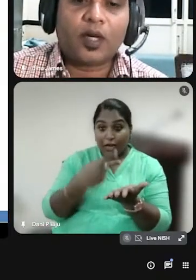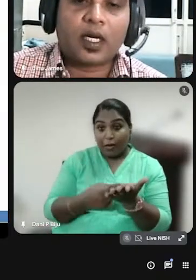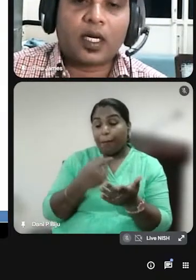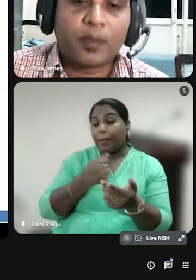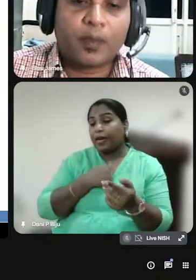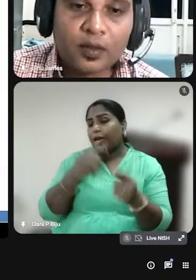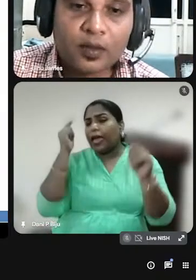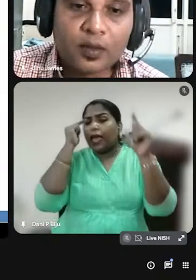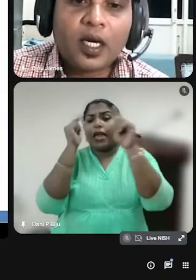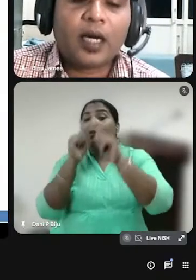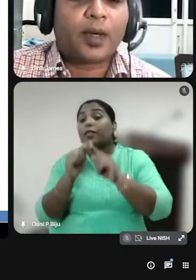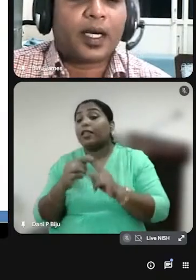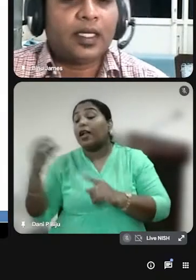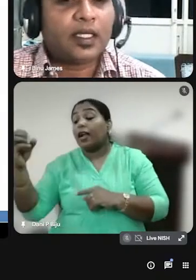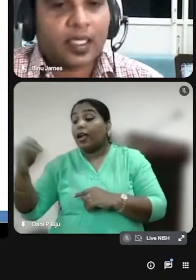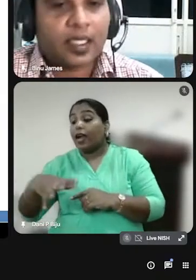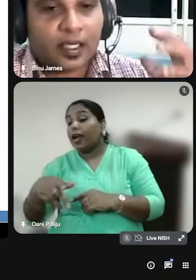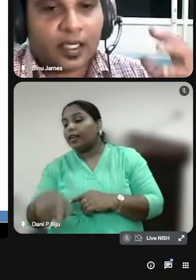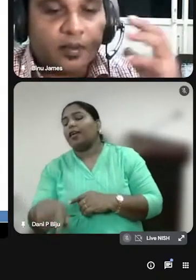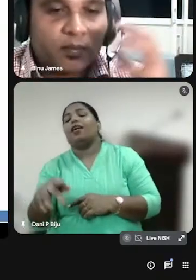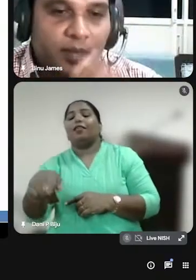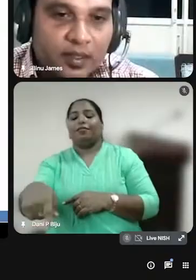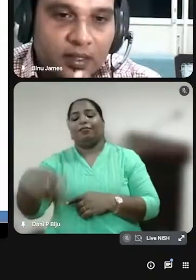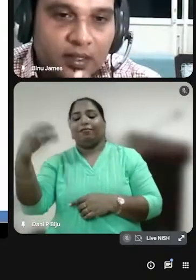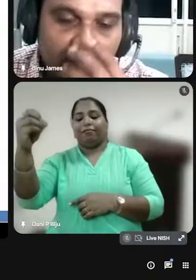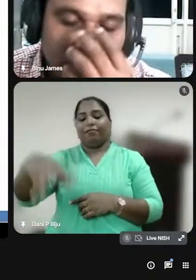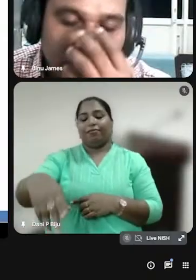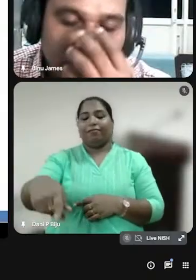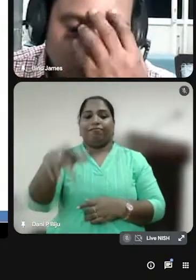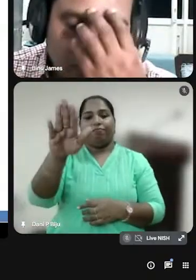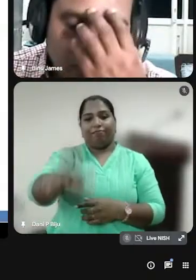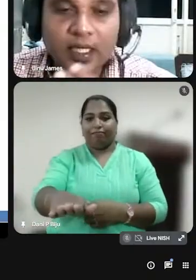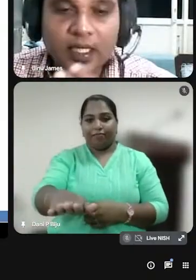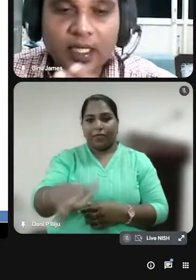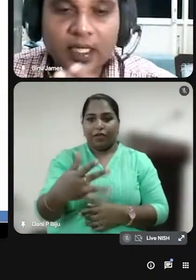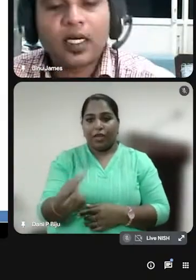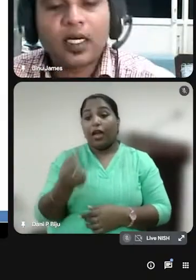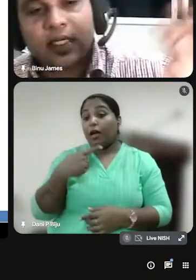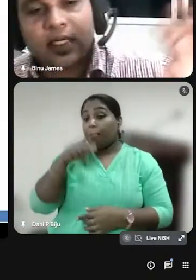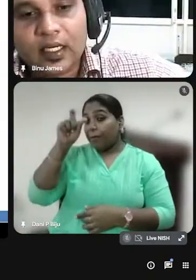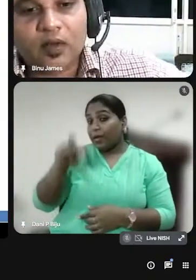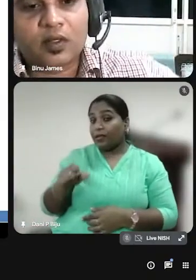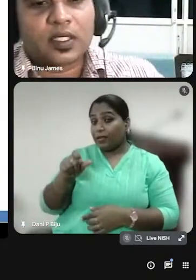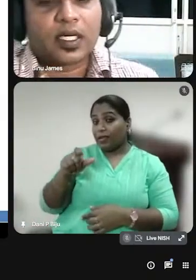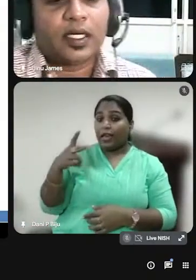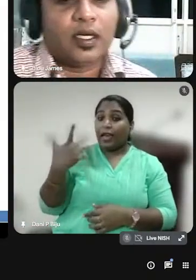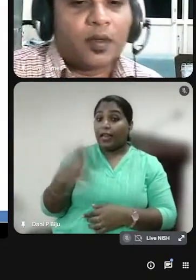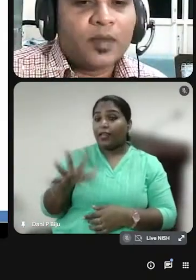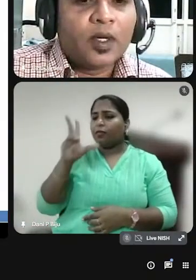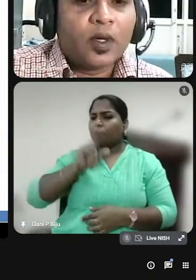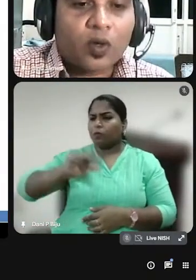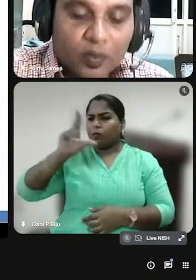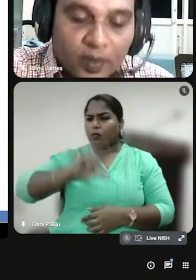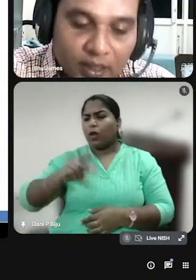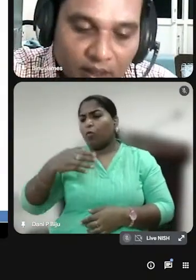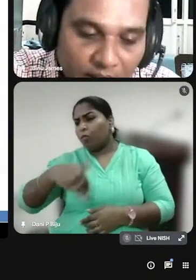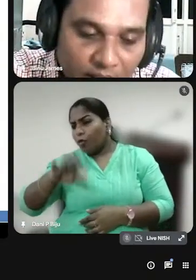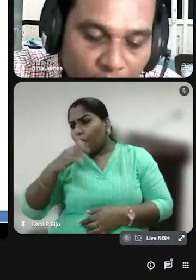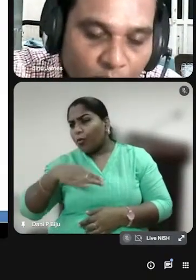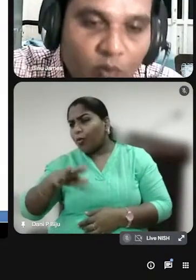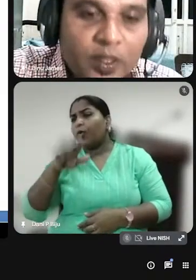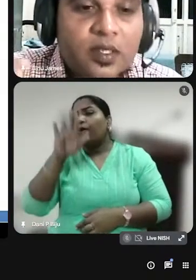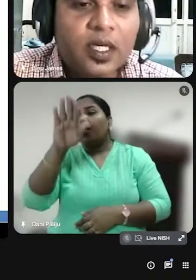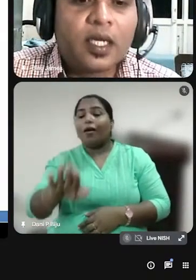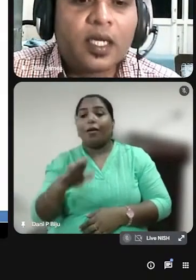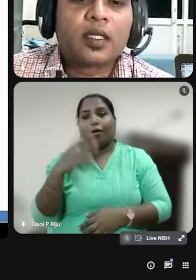അല്ലെങ്കിൽ ഒരാളൊരു കാര്യം പറയും, ആ പറയുന്നത് കേട്ട് മനസ്സിന്റെ കൂടുതൽ ശ്രദ്ധ അതിലേക്ക് കോൺസെൻട്രേറ്റ് ചെയ്യുമ്പോൾ ഓട്ടോമാറ്റിക്കലി